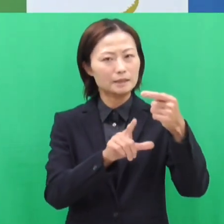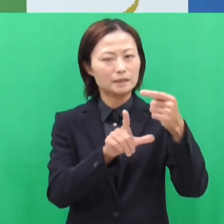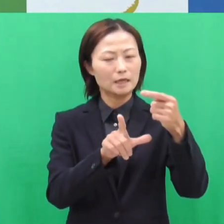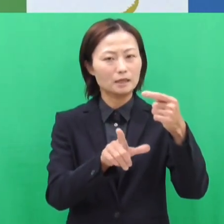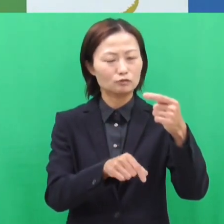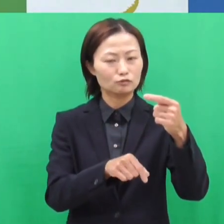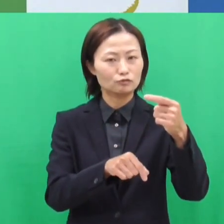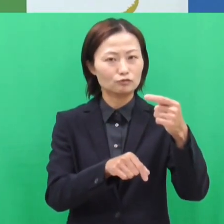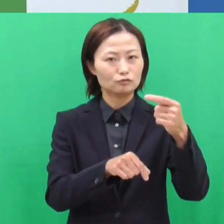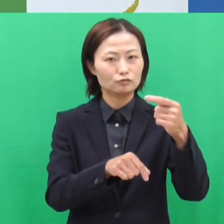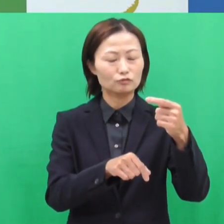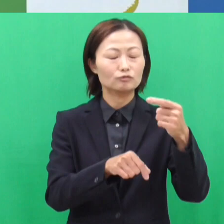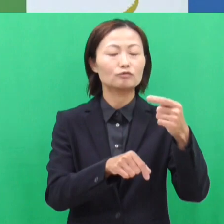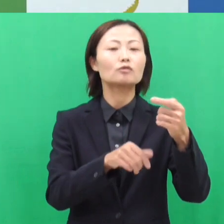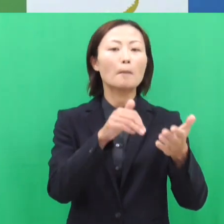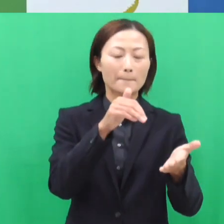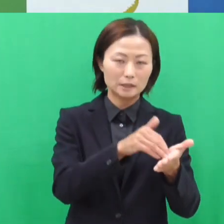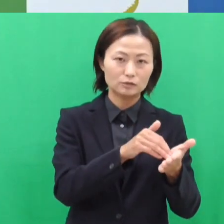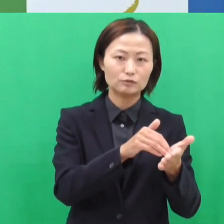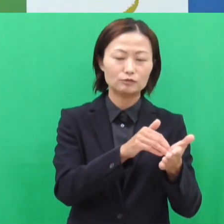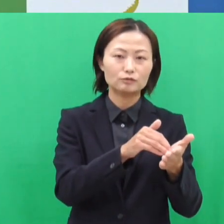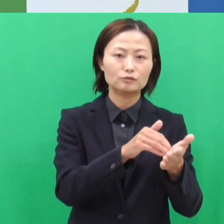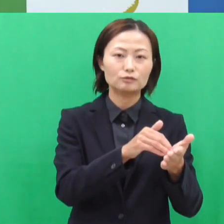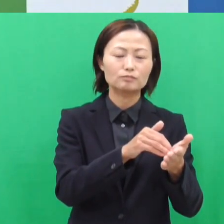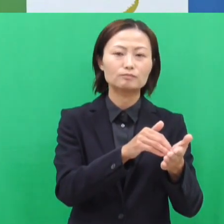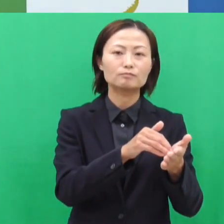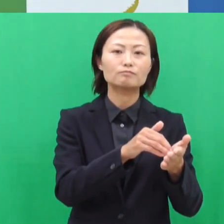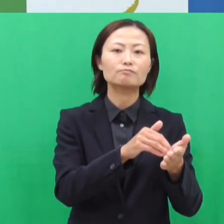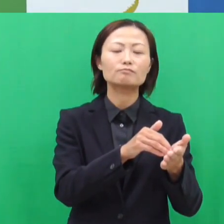1月末